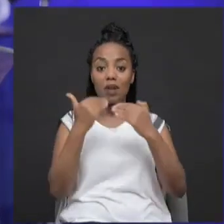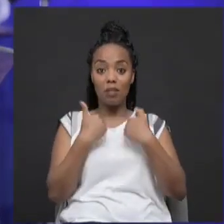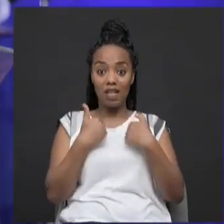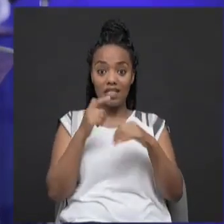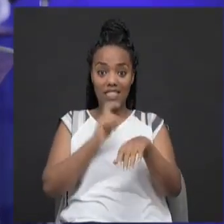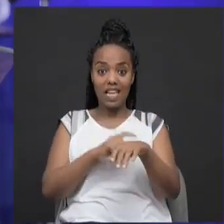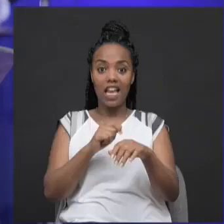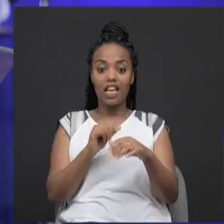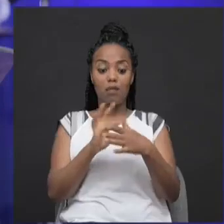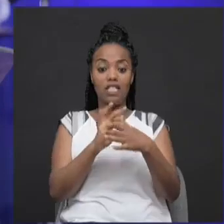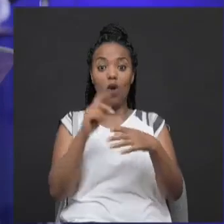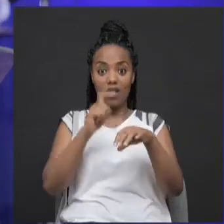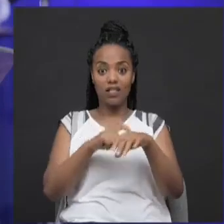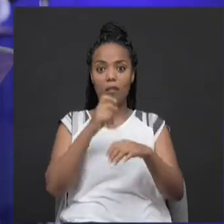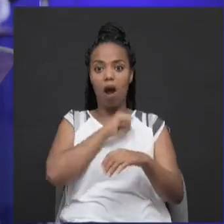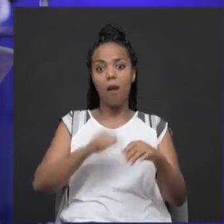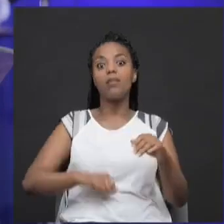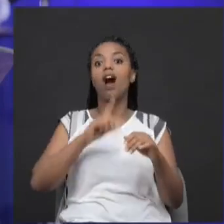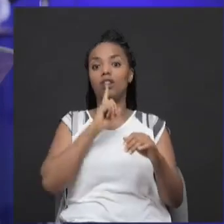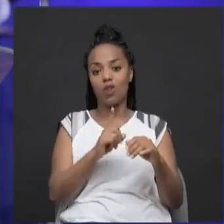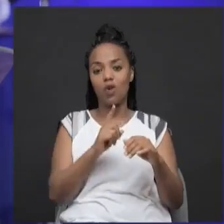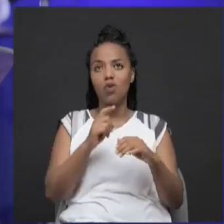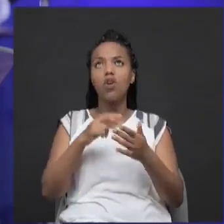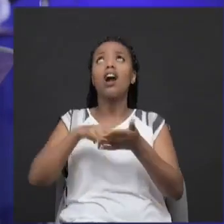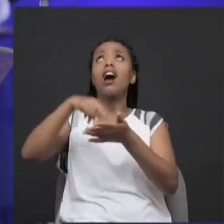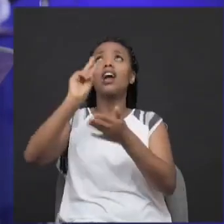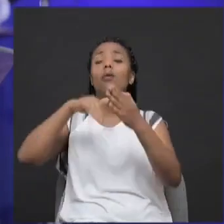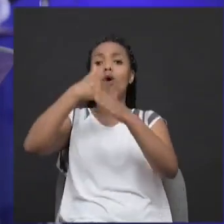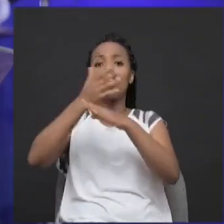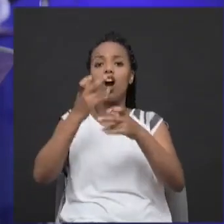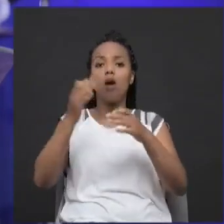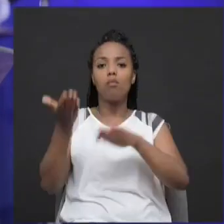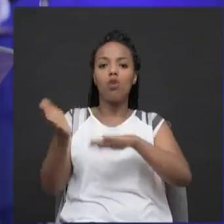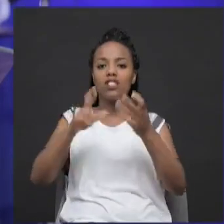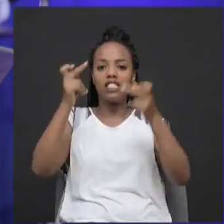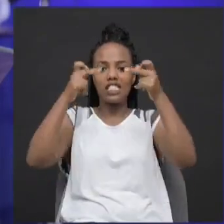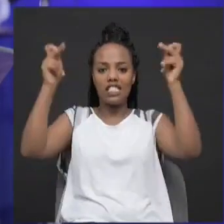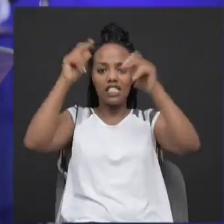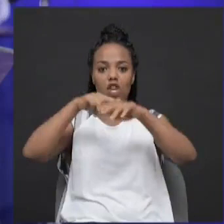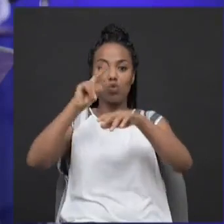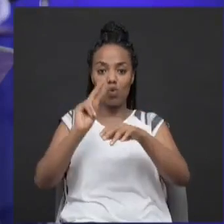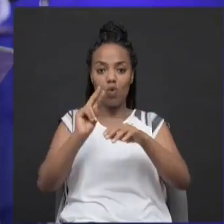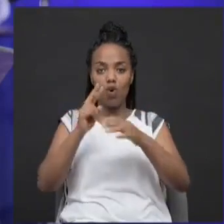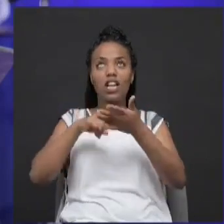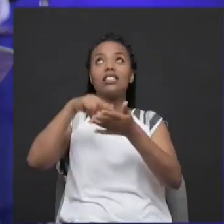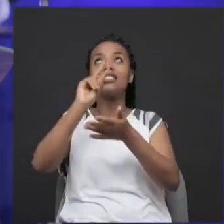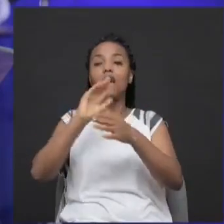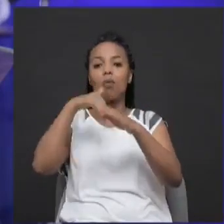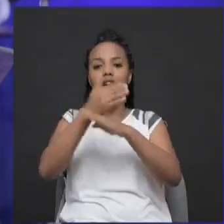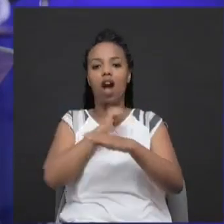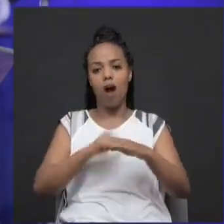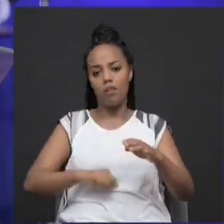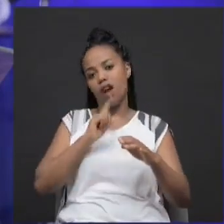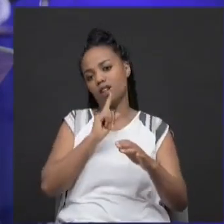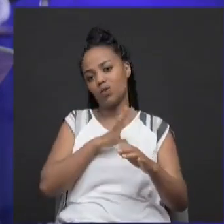ነው ፈጣሪ ነው ጌታ ነው ካረገ በኋላ ሞትን ድል ነስቶ በኃይል በትንሣኤው ከተነሳ በኋላ አምላክ ነው ጌታ